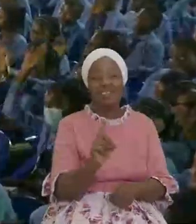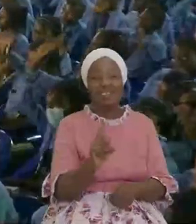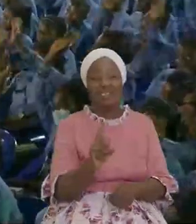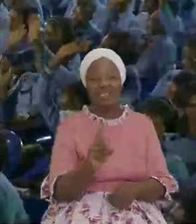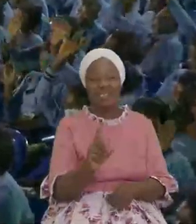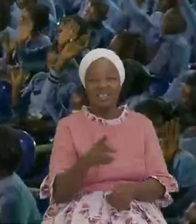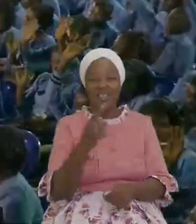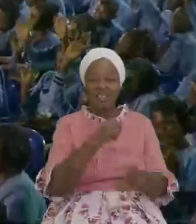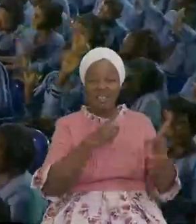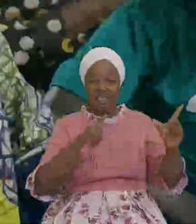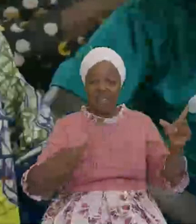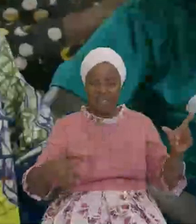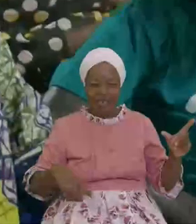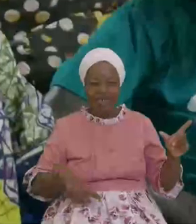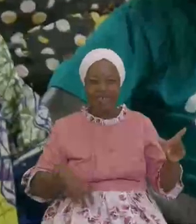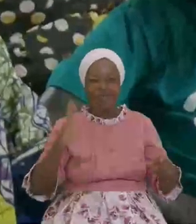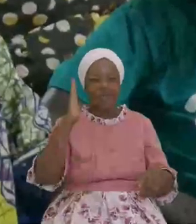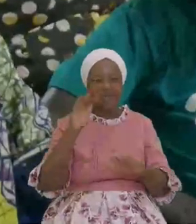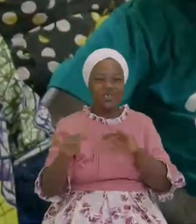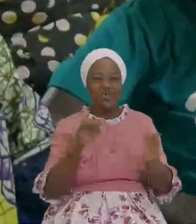Amen pour tout le monde.